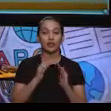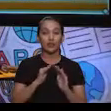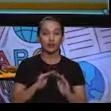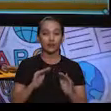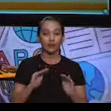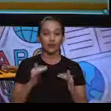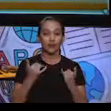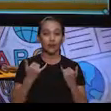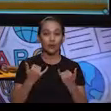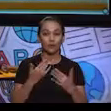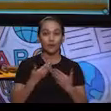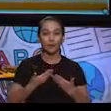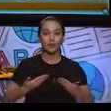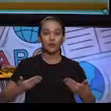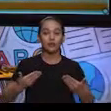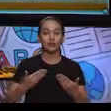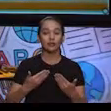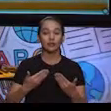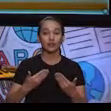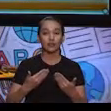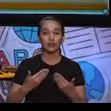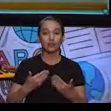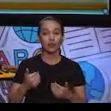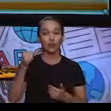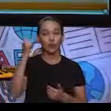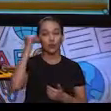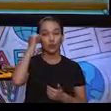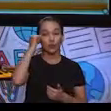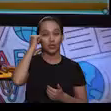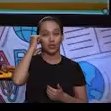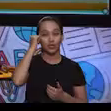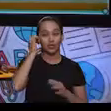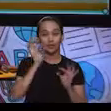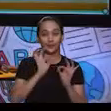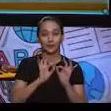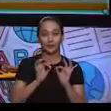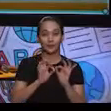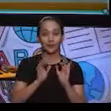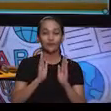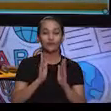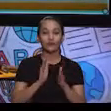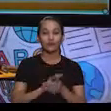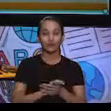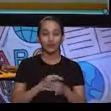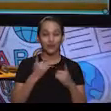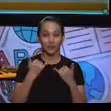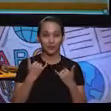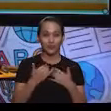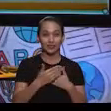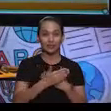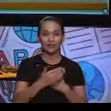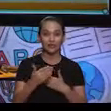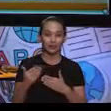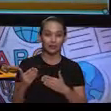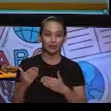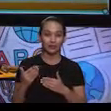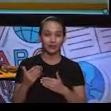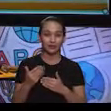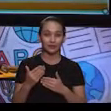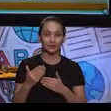Aziz o'quvchilar, hozir biz sizlarni bir xotirangizni sinovdan o'tkazib olamiz. Hozir men